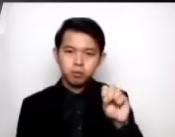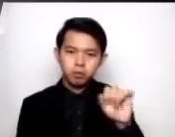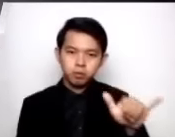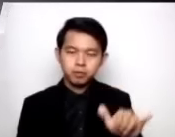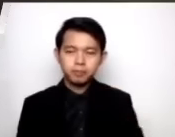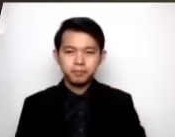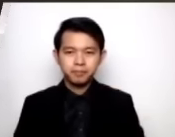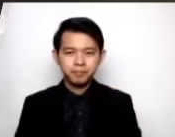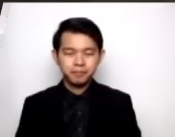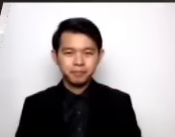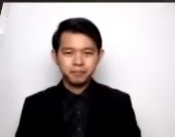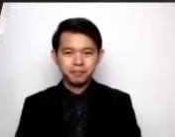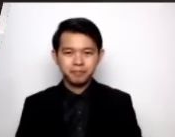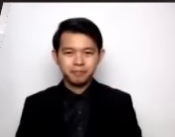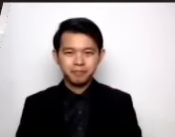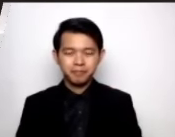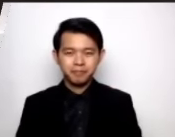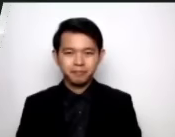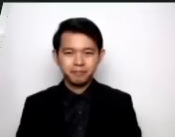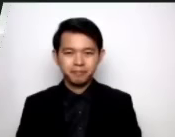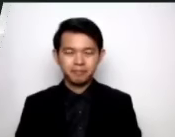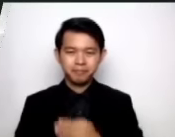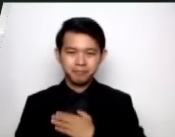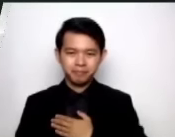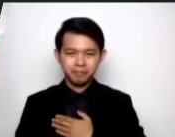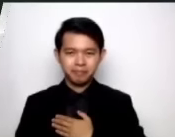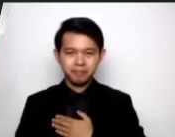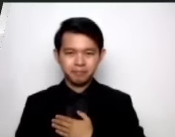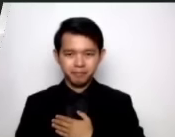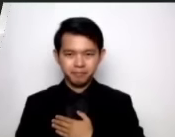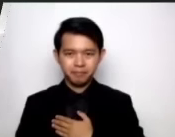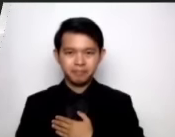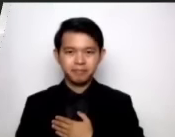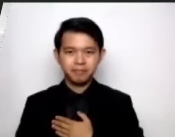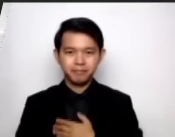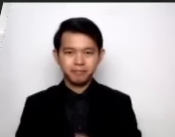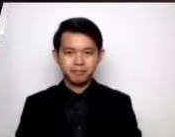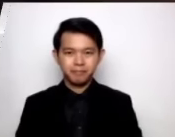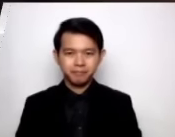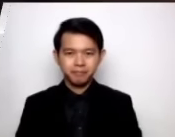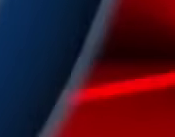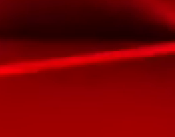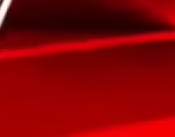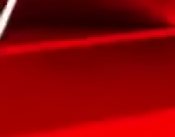Lar Santiago nagbabalita para sa GMA Integrated News.